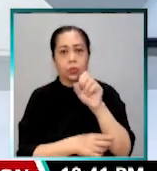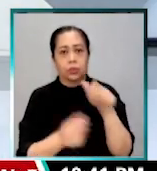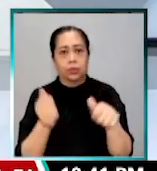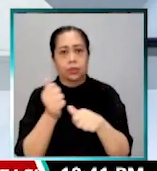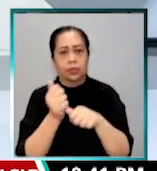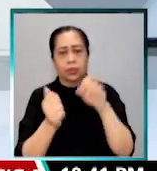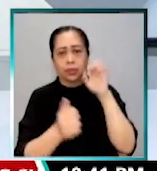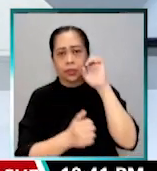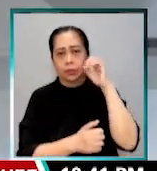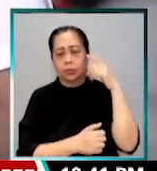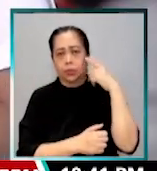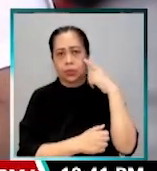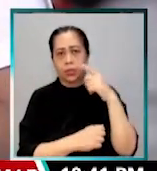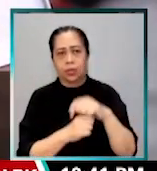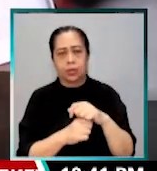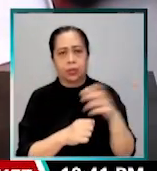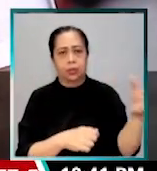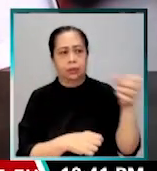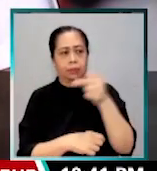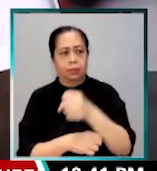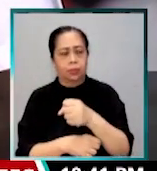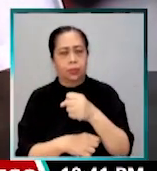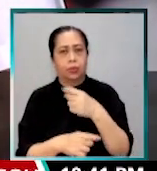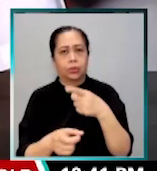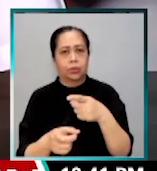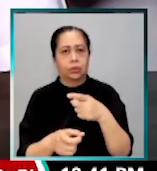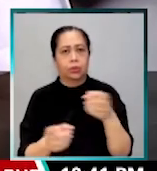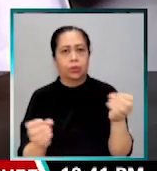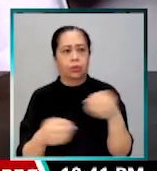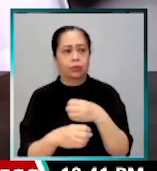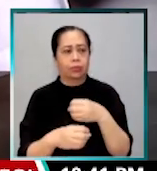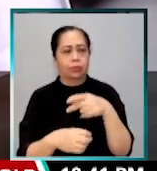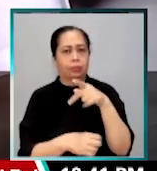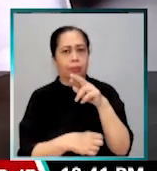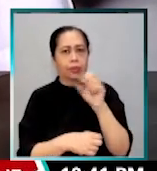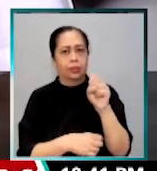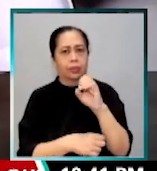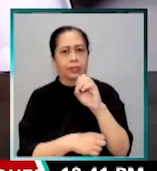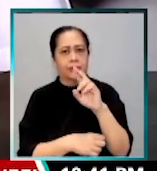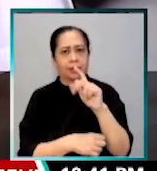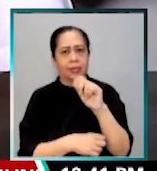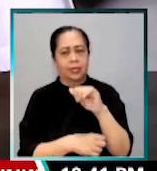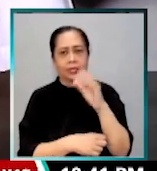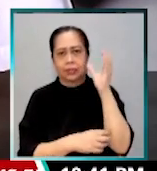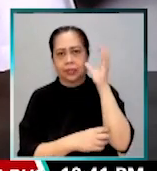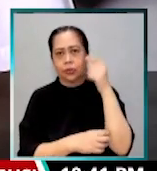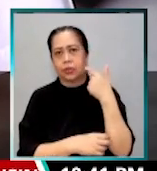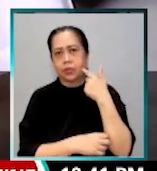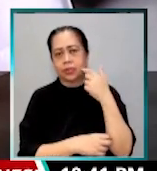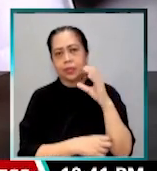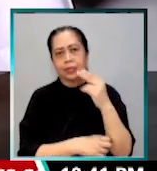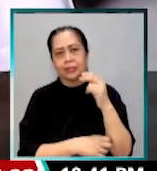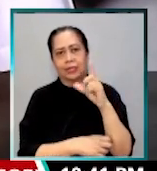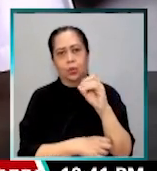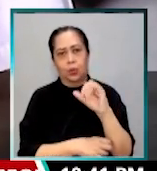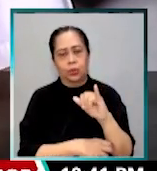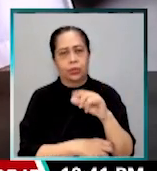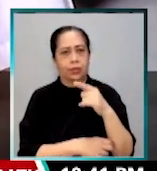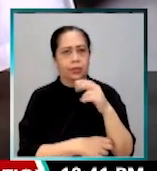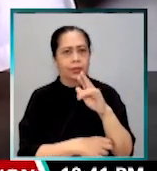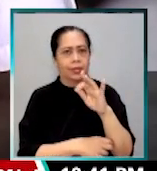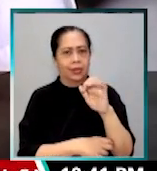Punay. Ang appointment ay kinumpirma ni Office of the Press Secretary OIC Sheloy Garafil sa GMA Integrated